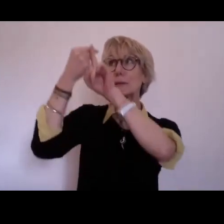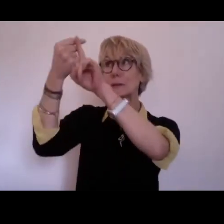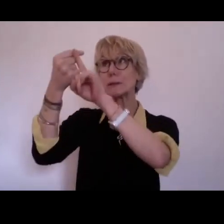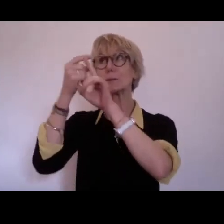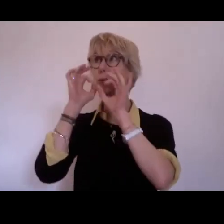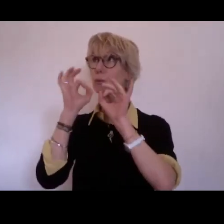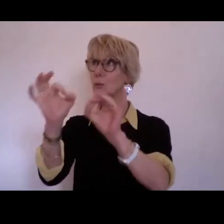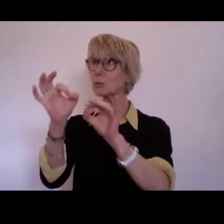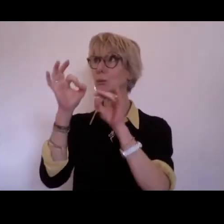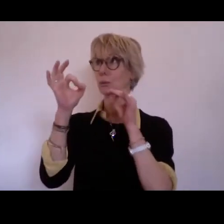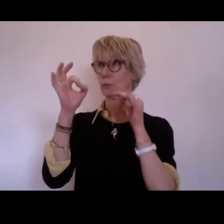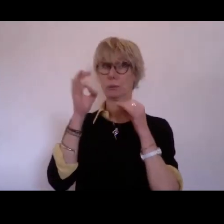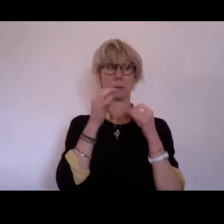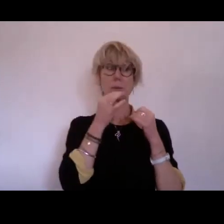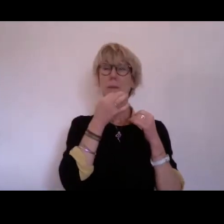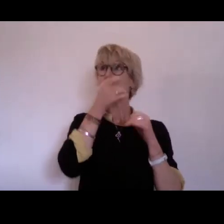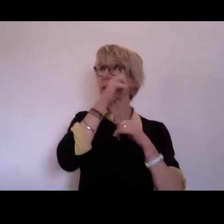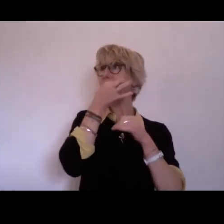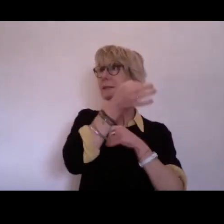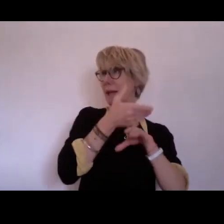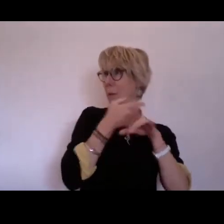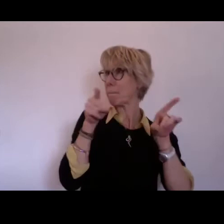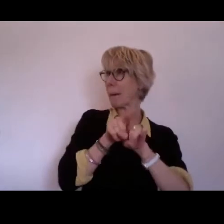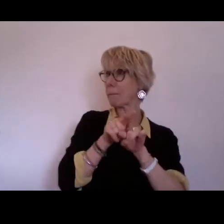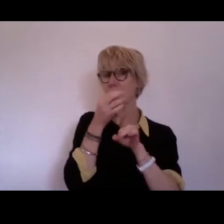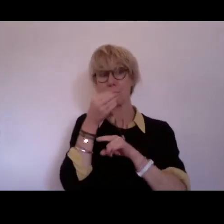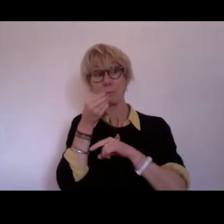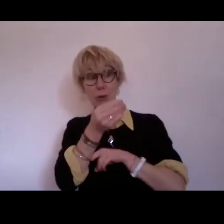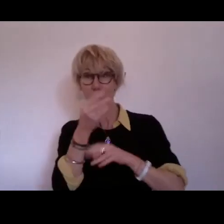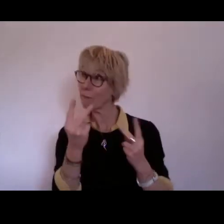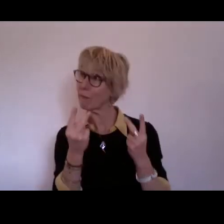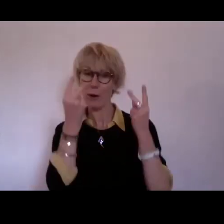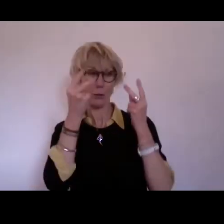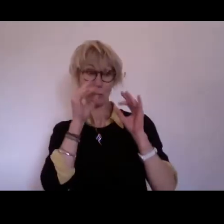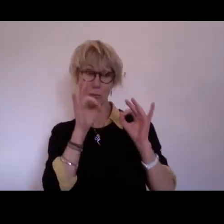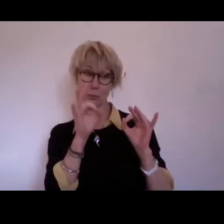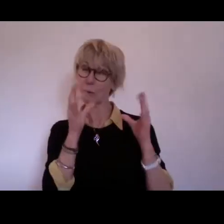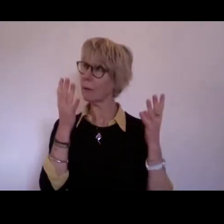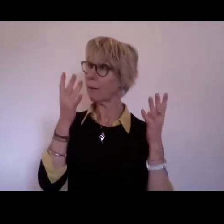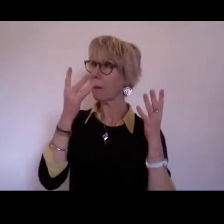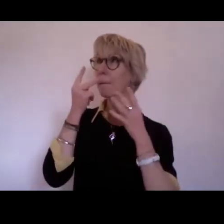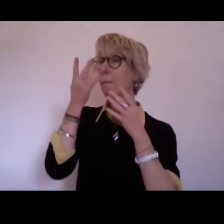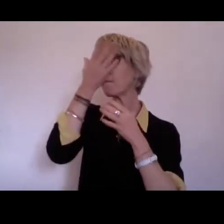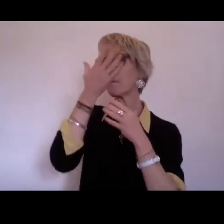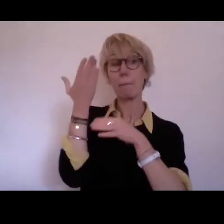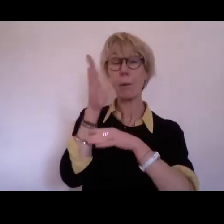avant, notamment l'aspect très valorisant, l'aspect à la beauté, tout